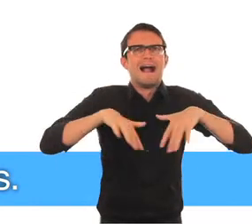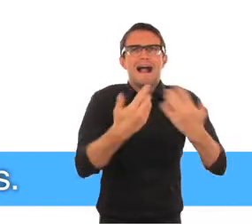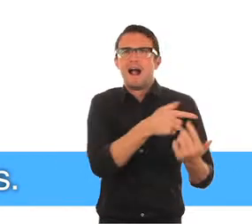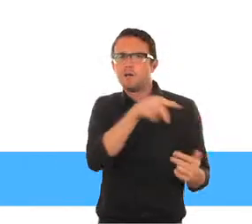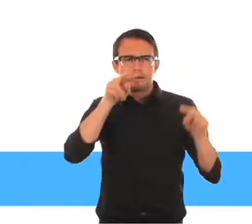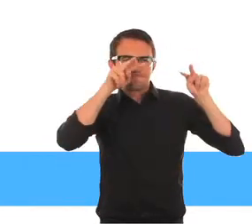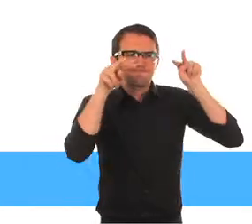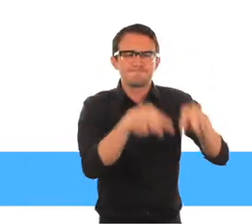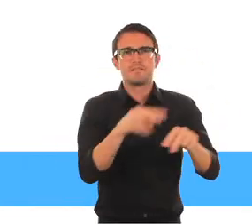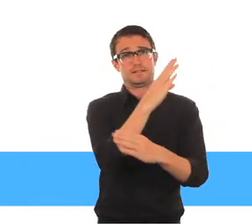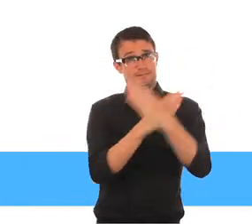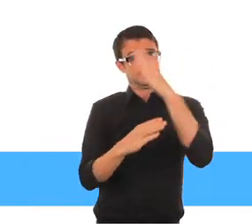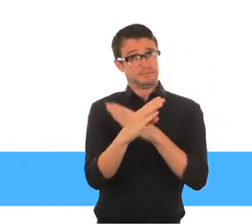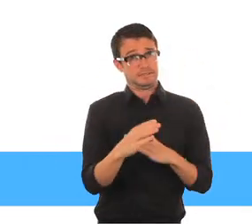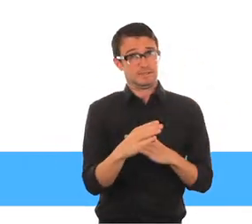handicapés.